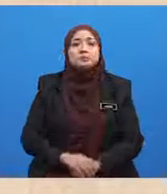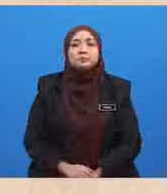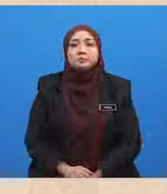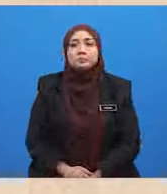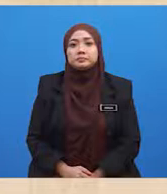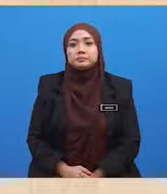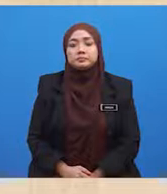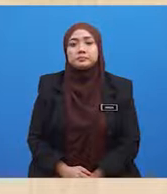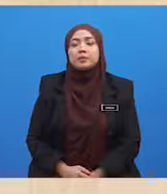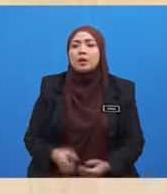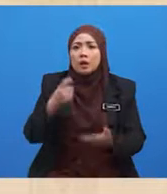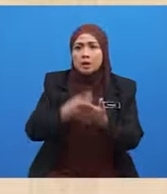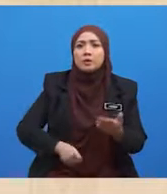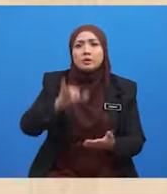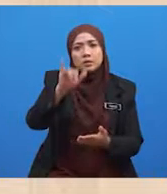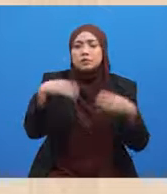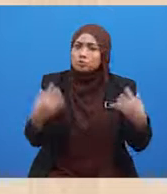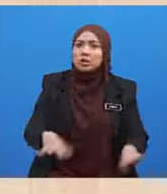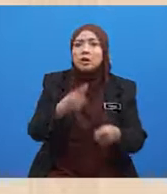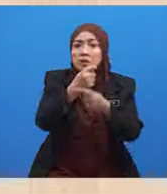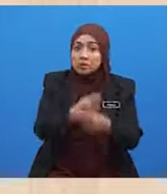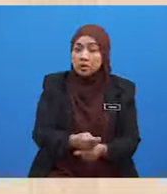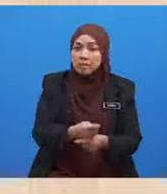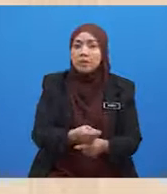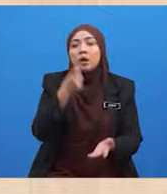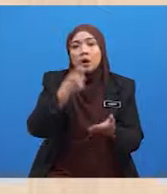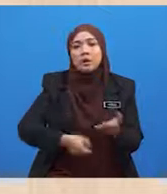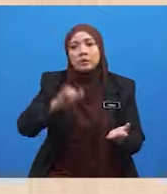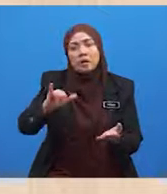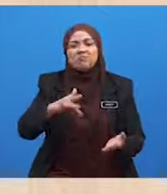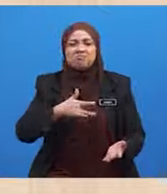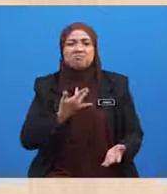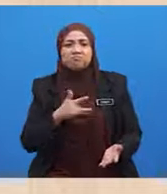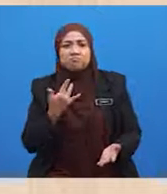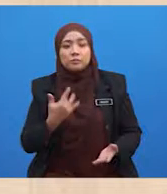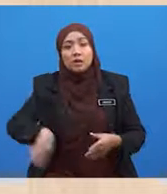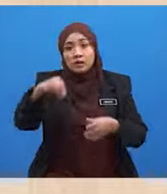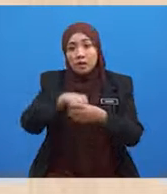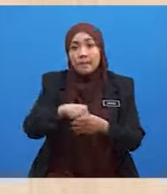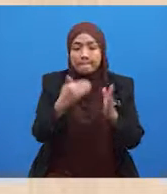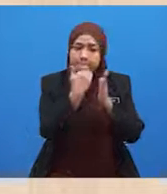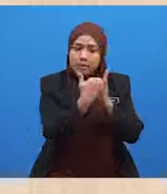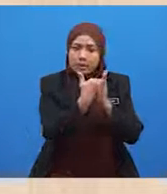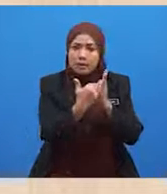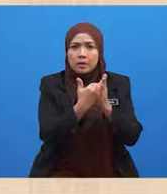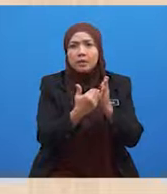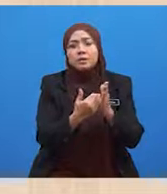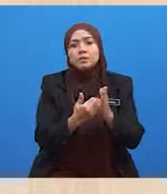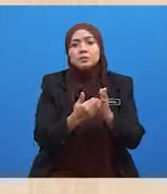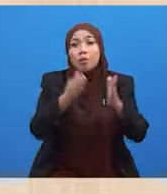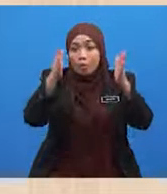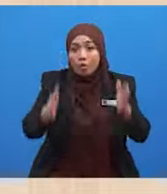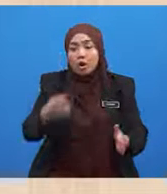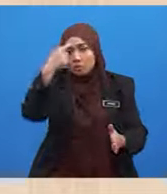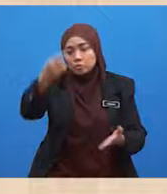Hai harga yang ditetapkan adalah harga yang dirasakan berada dalam paras kemampuan pengguna